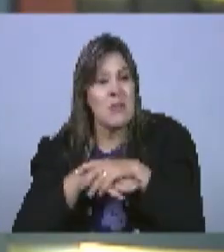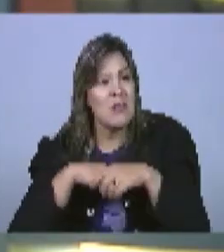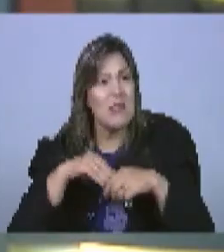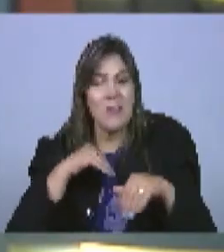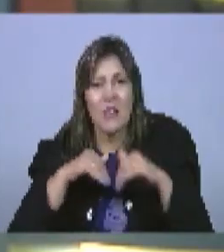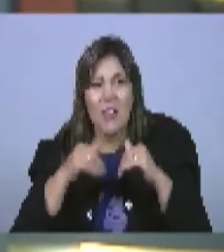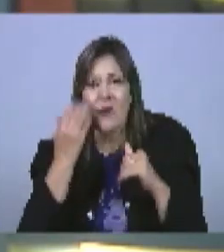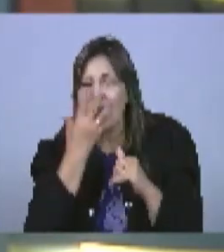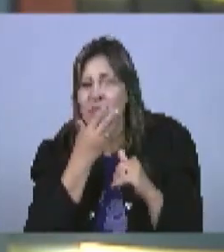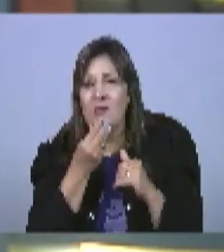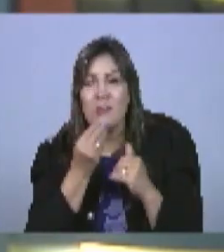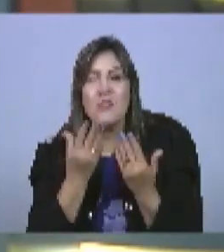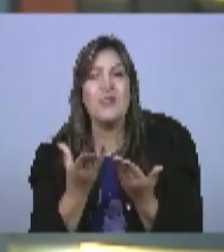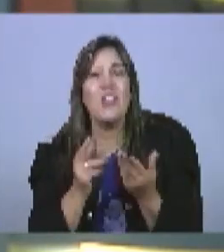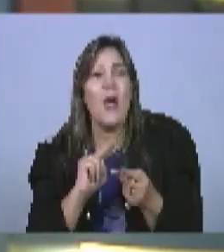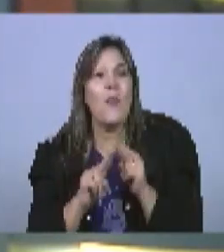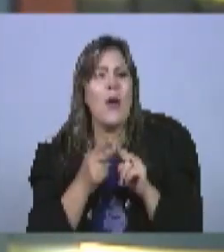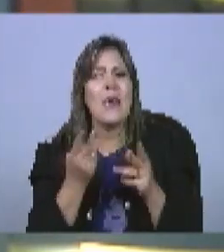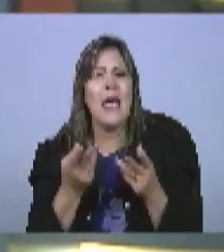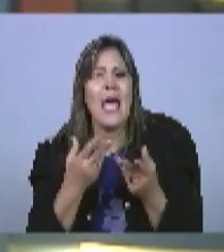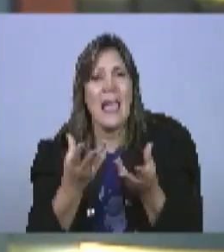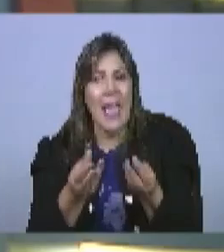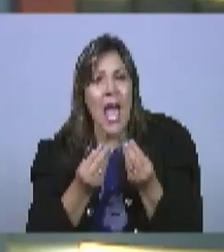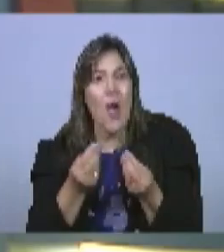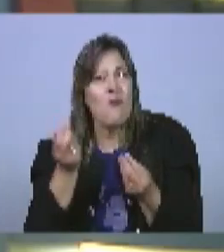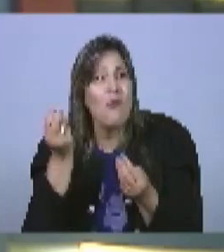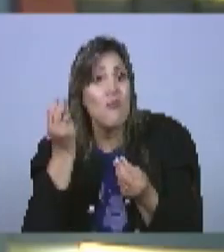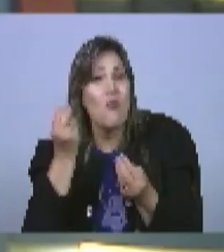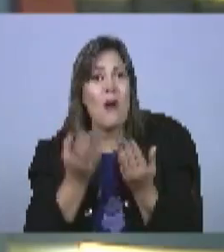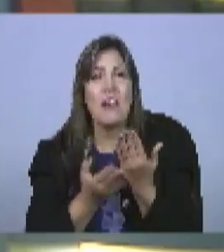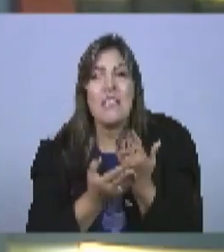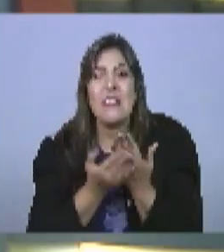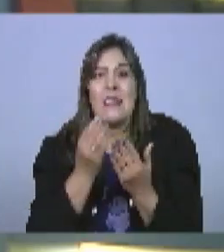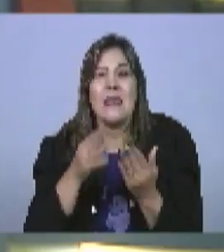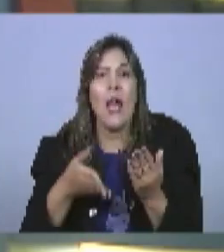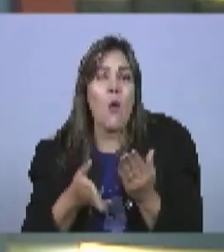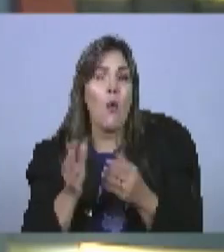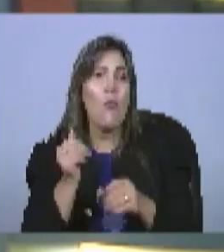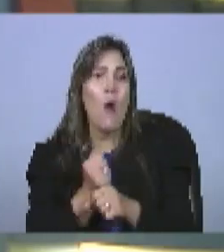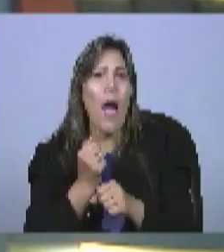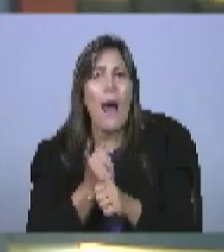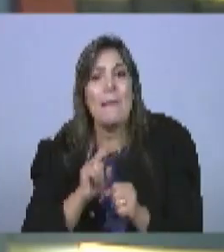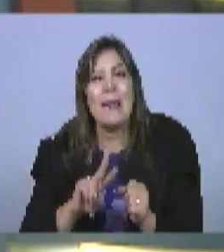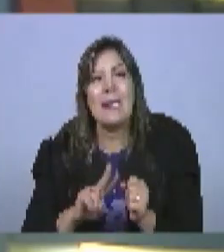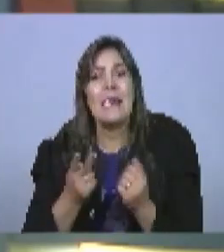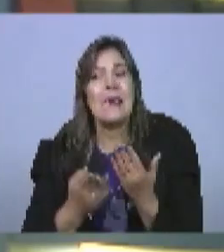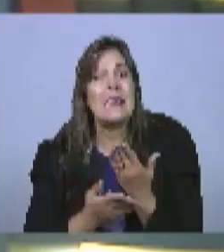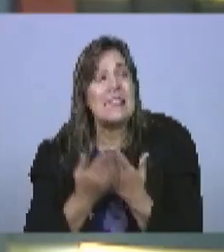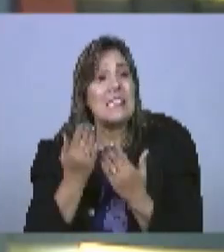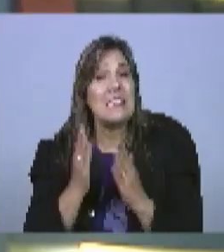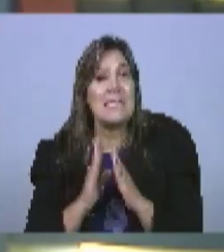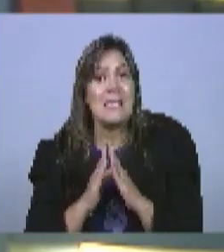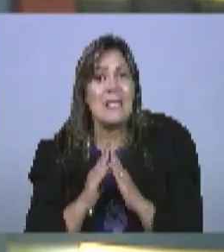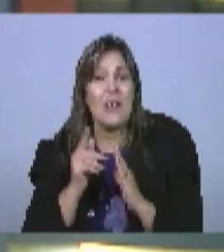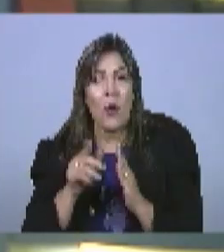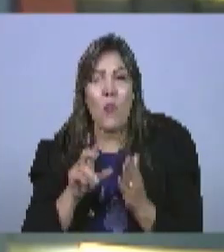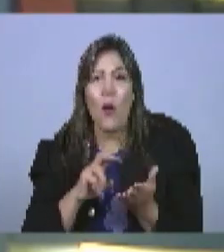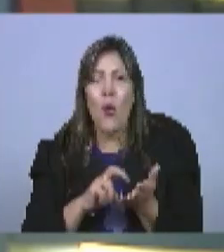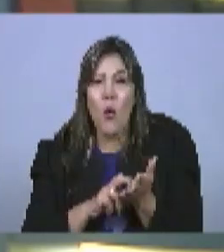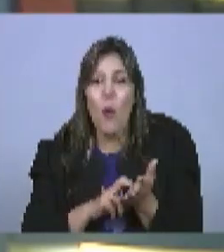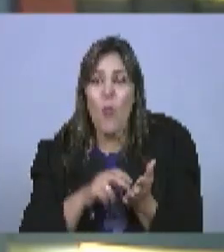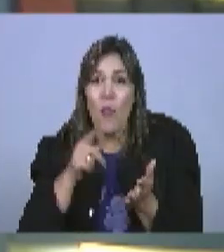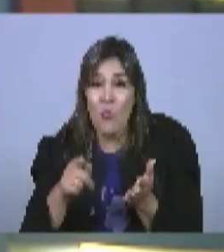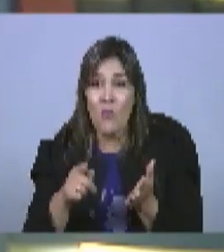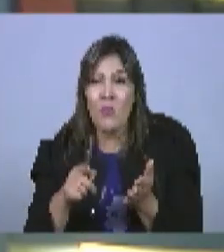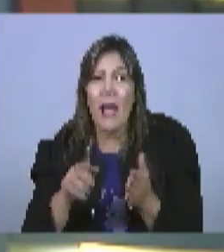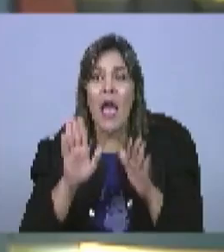او اسلوبي او ان انا اكتسب افكار جديده او اروح عمل جديد او موقف جديد هذا الخوف